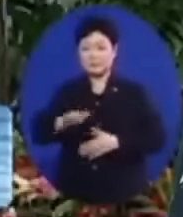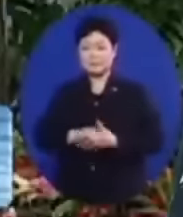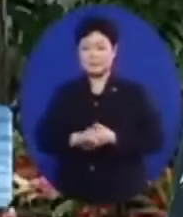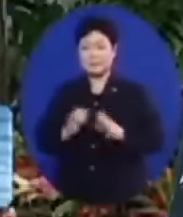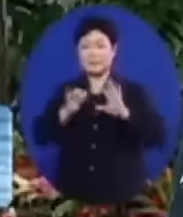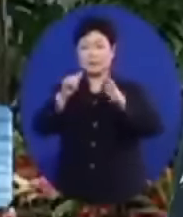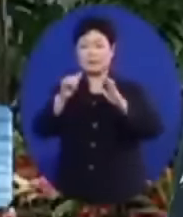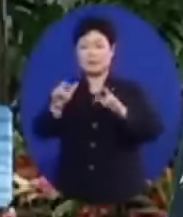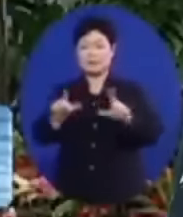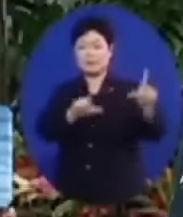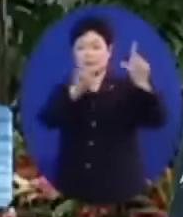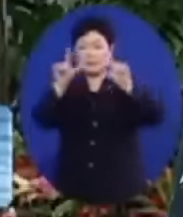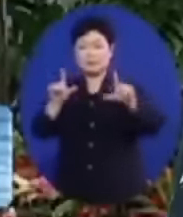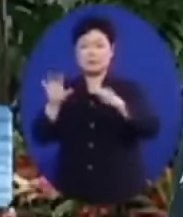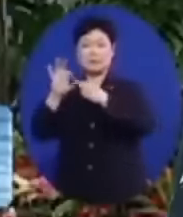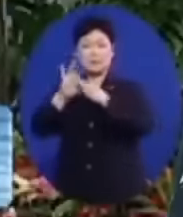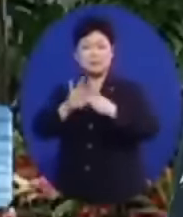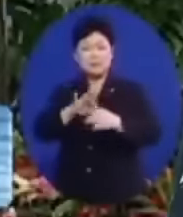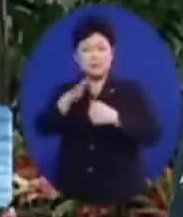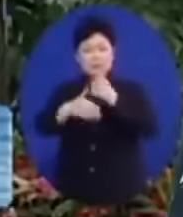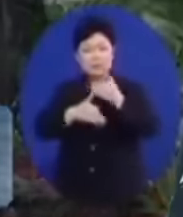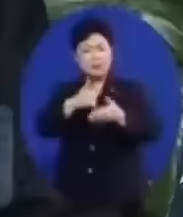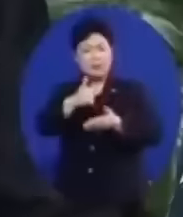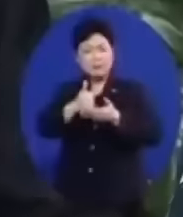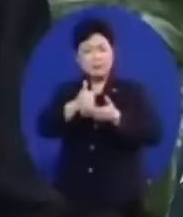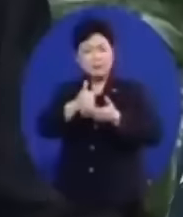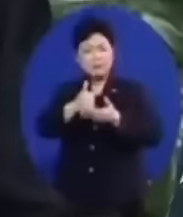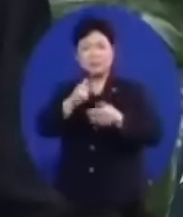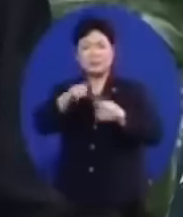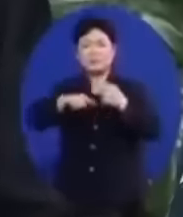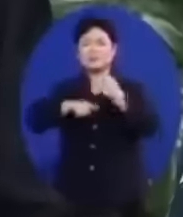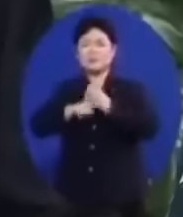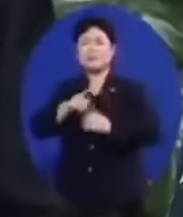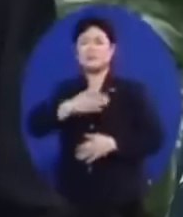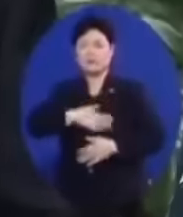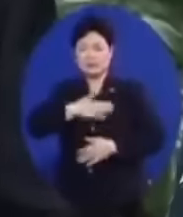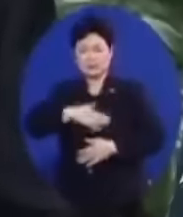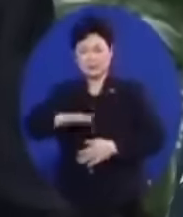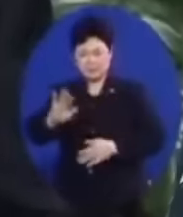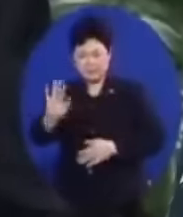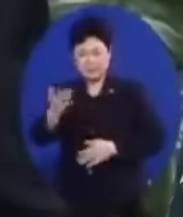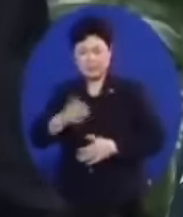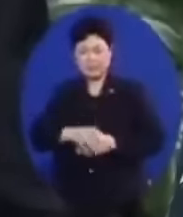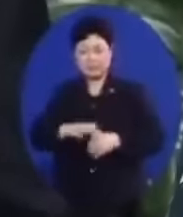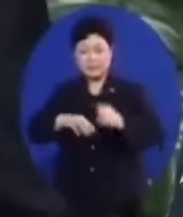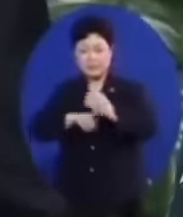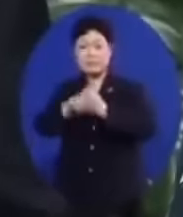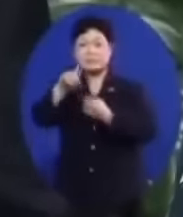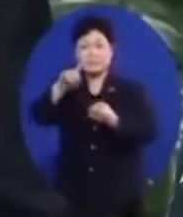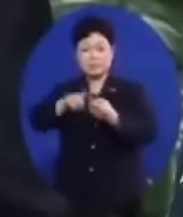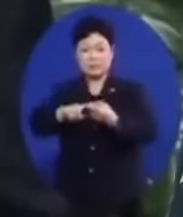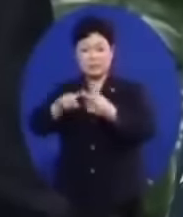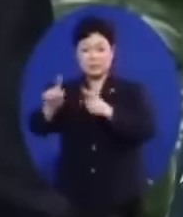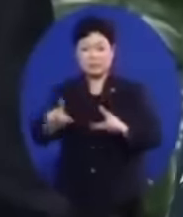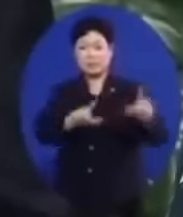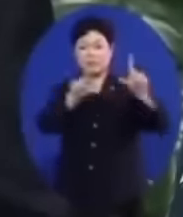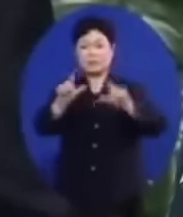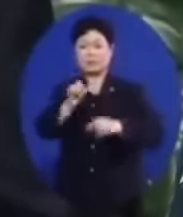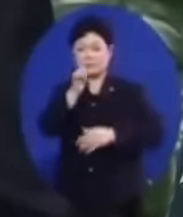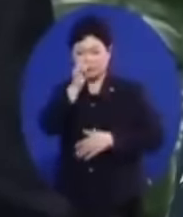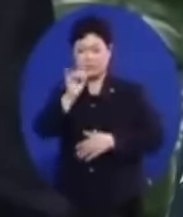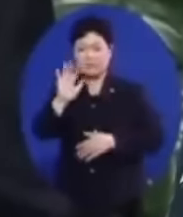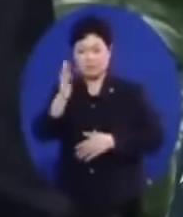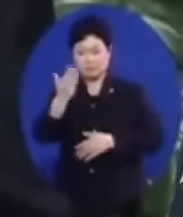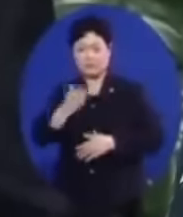이 세상에 살면서 나에 대한 하나님의 뜻을 알아야 그 뜻대로 살 수 있습니다.